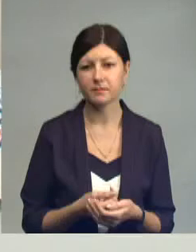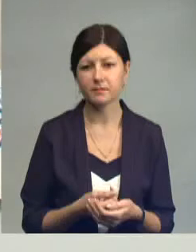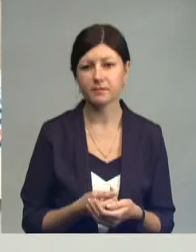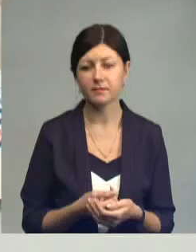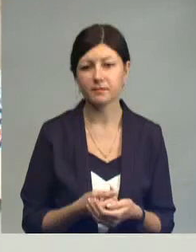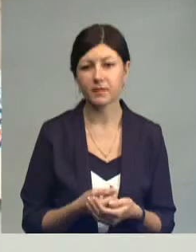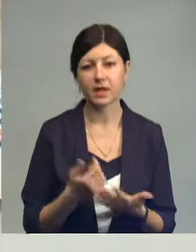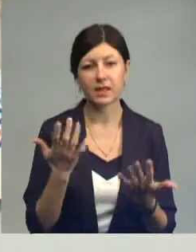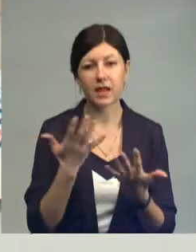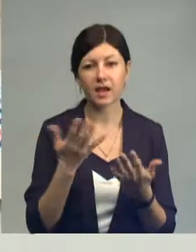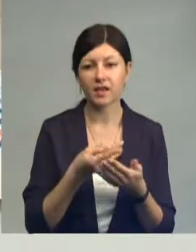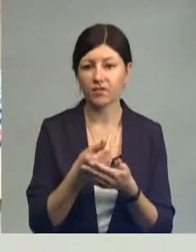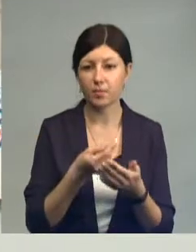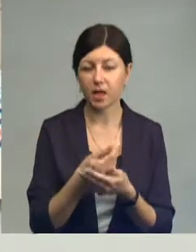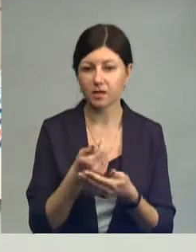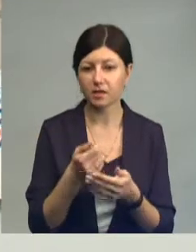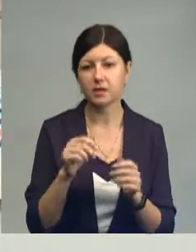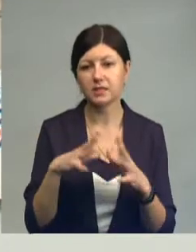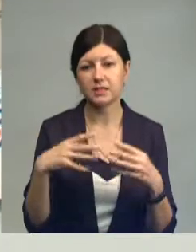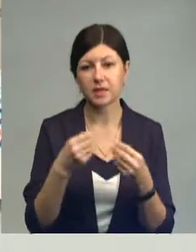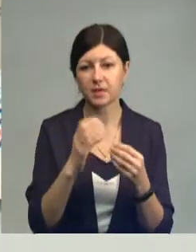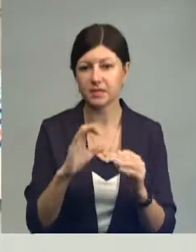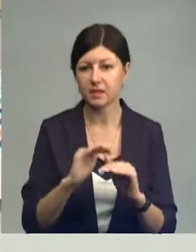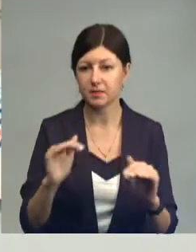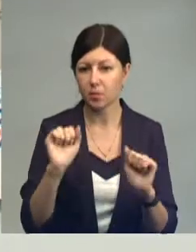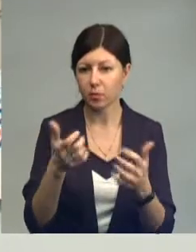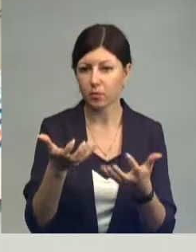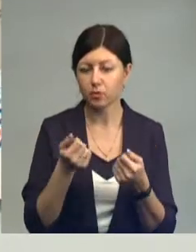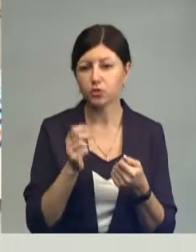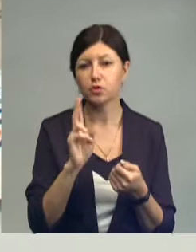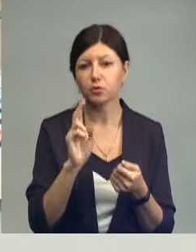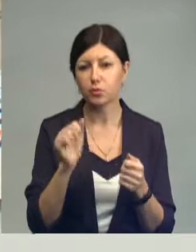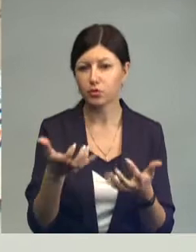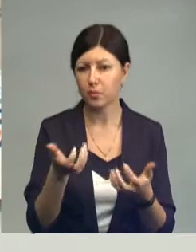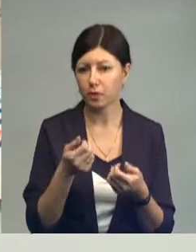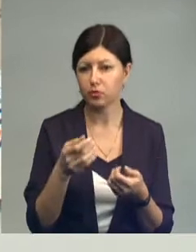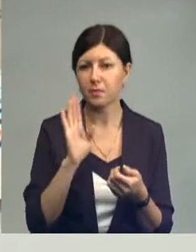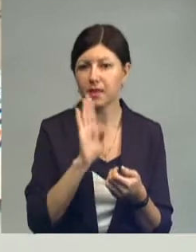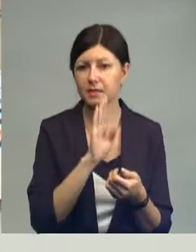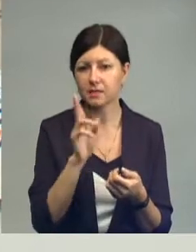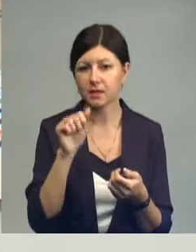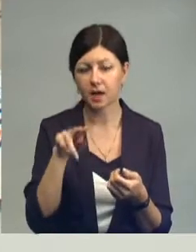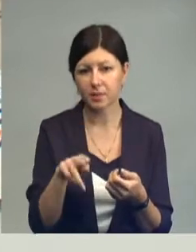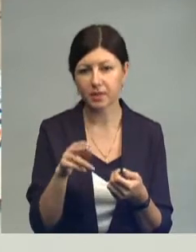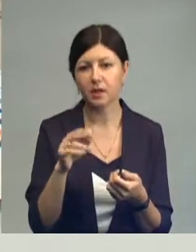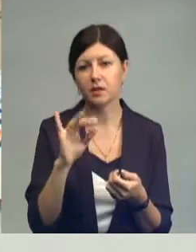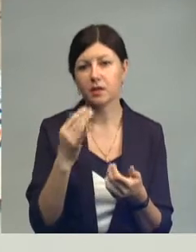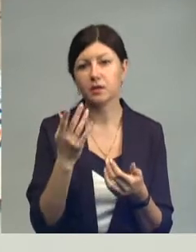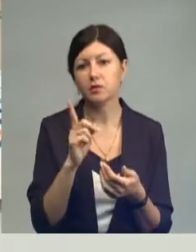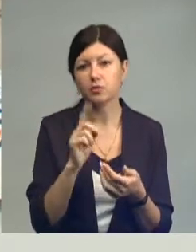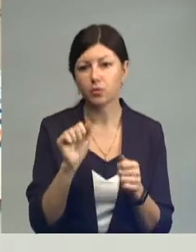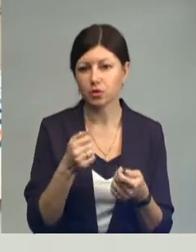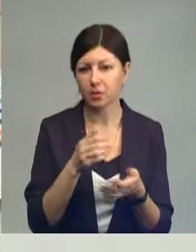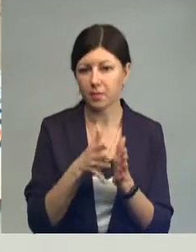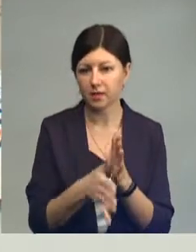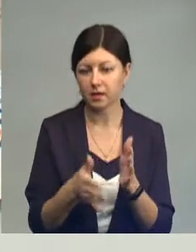на какие выплаты могут рассчитывать семьи с детьми кто может получить региональный материнский капитал и на что его можно направить